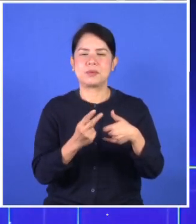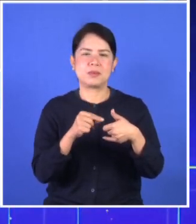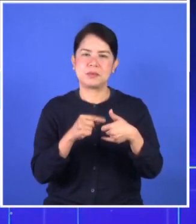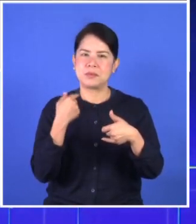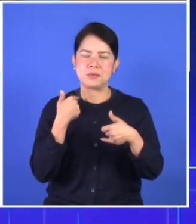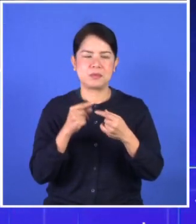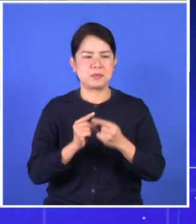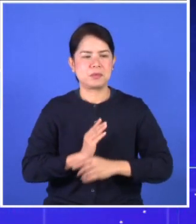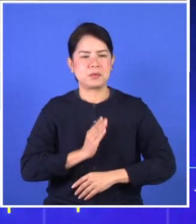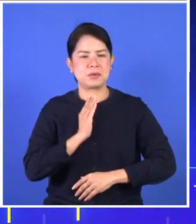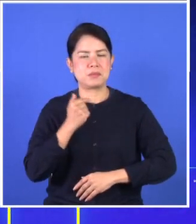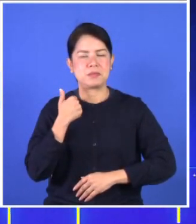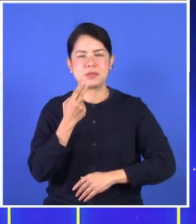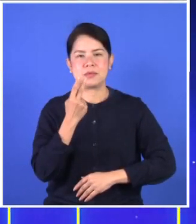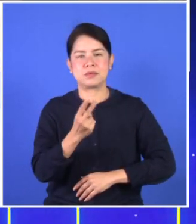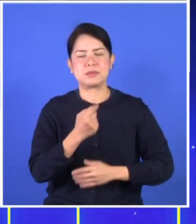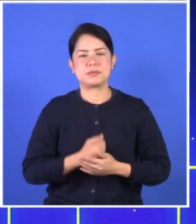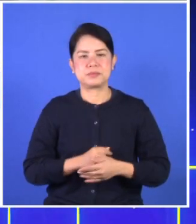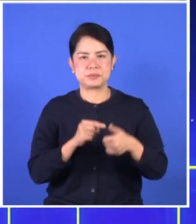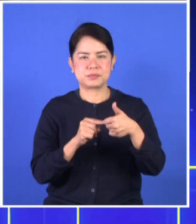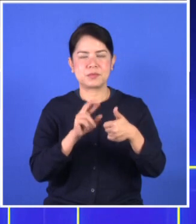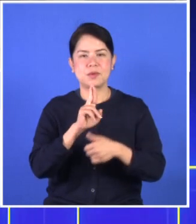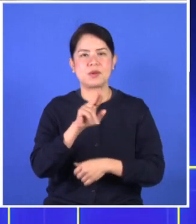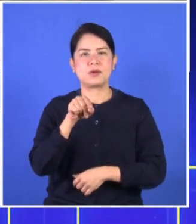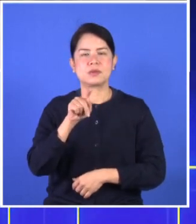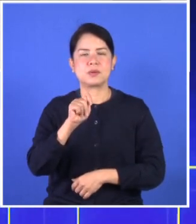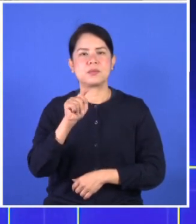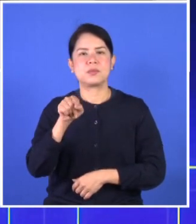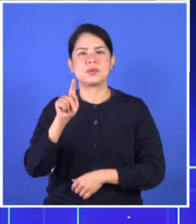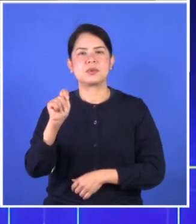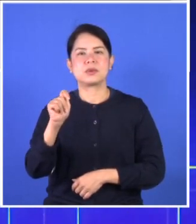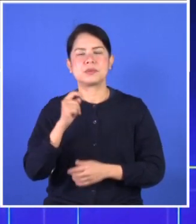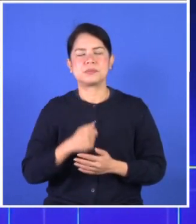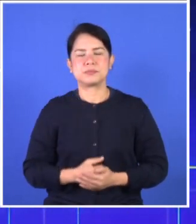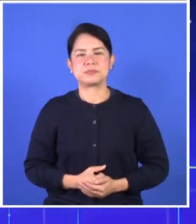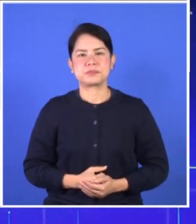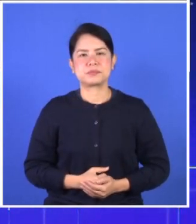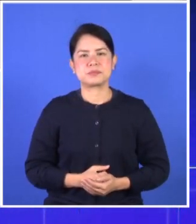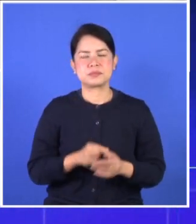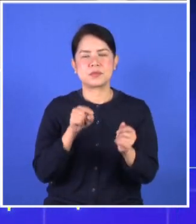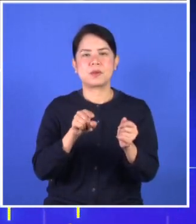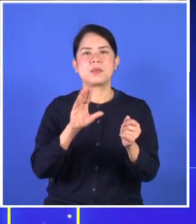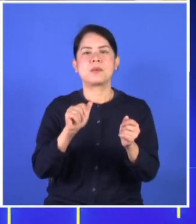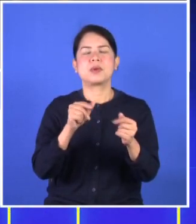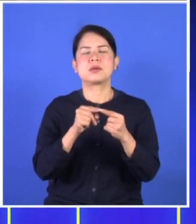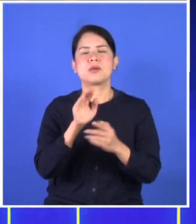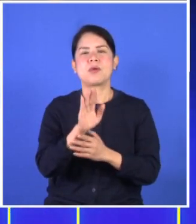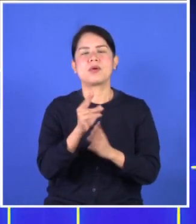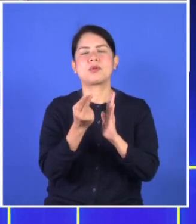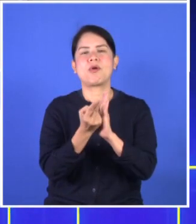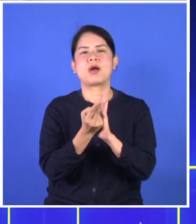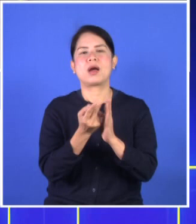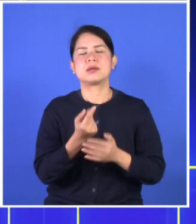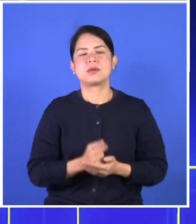ชื่อแซ่พี่เขาหน่อยนะคะร้อยตำรวจตรีสิงห์เลพลรองสารวัตรปราบปรามสพเมืองน้องคาย เขาบอกว่า ไม่